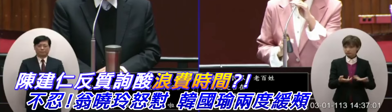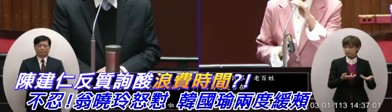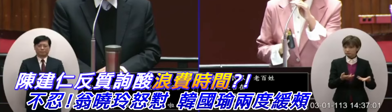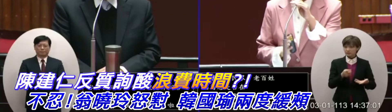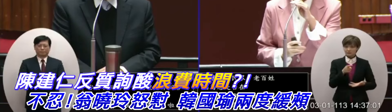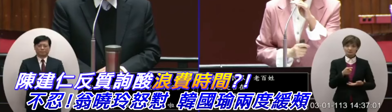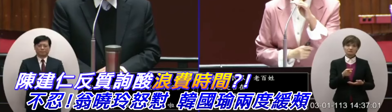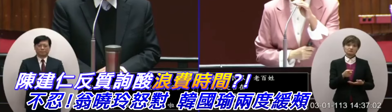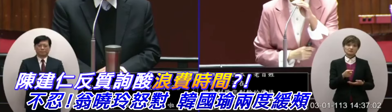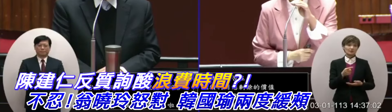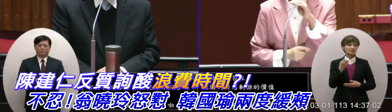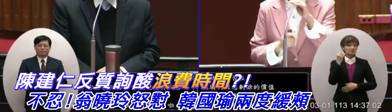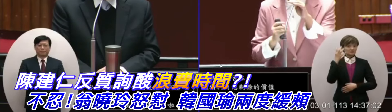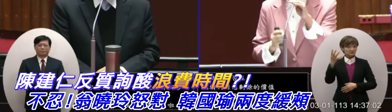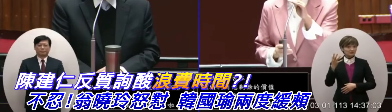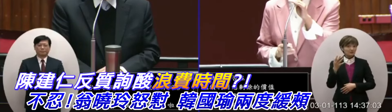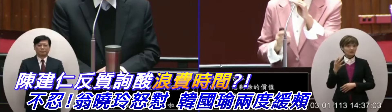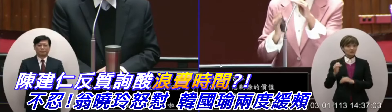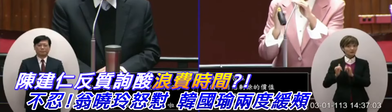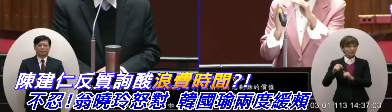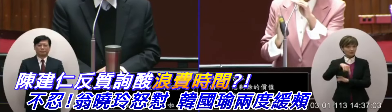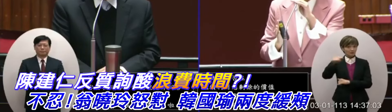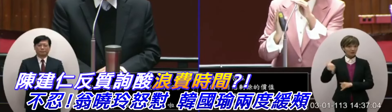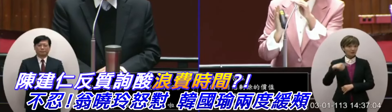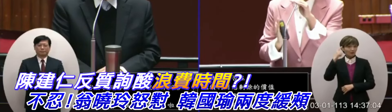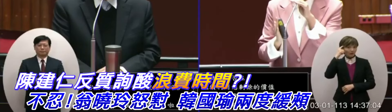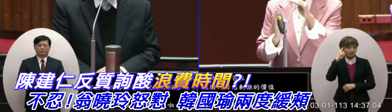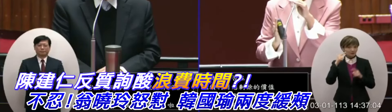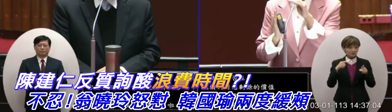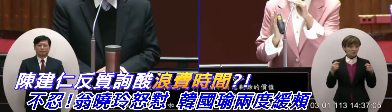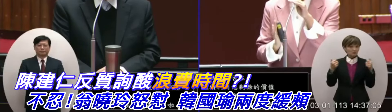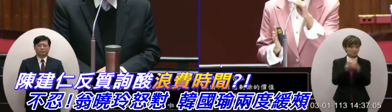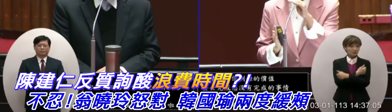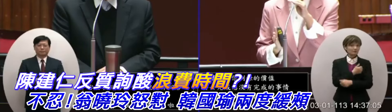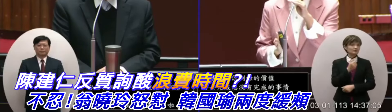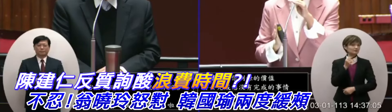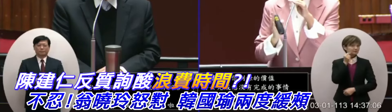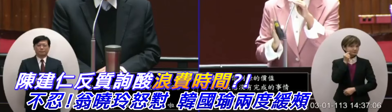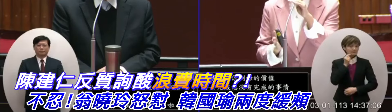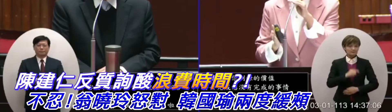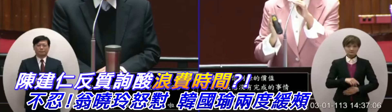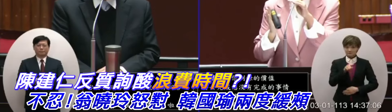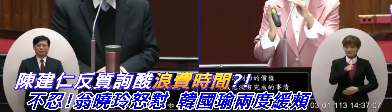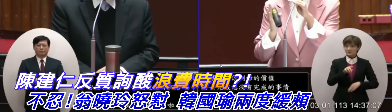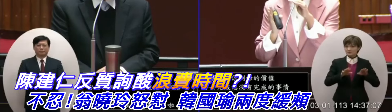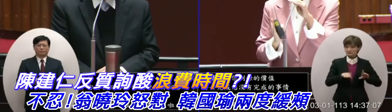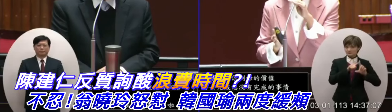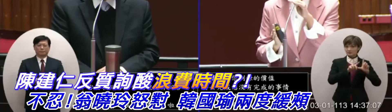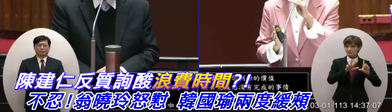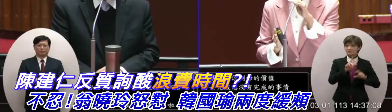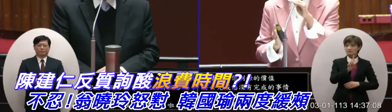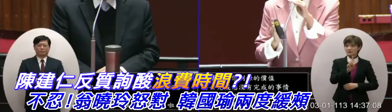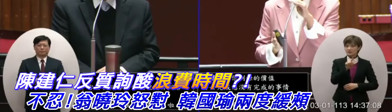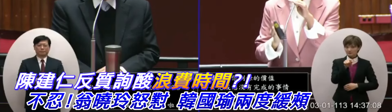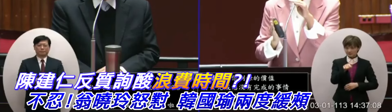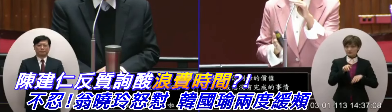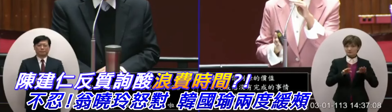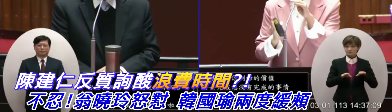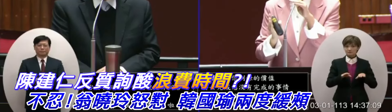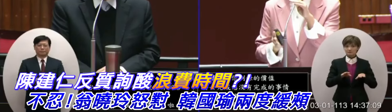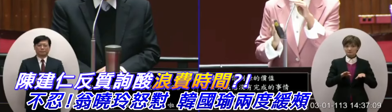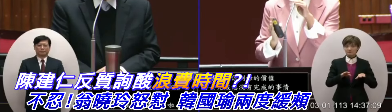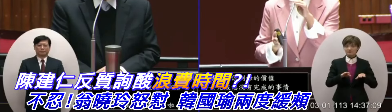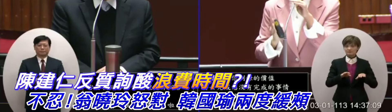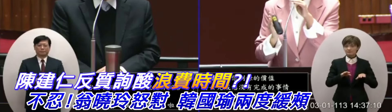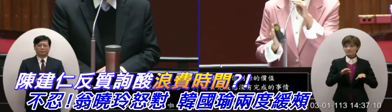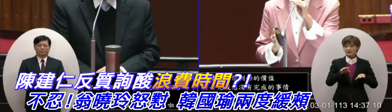法代表新的民意，请记住您现在的角色，您是代表的，您是被